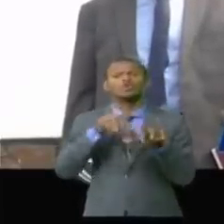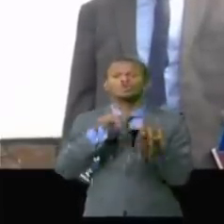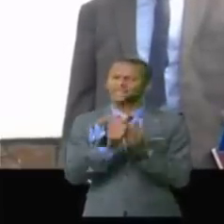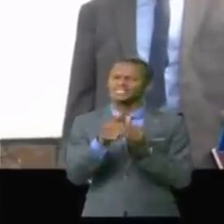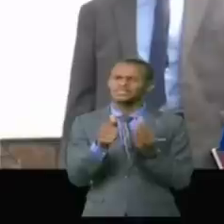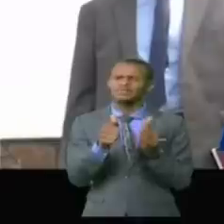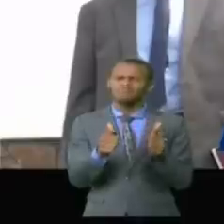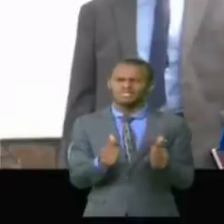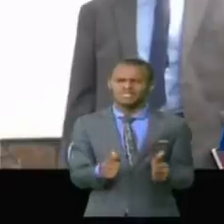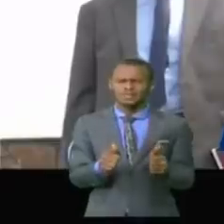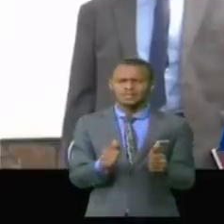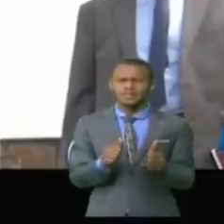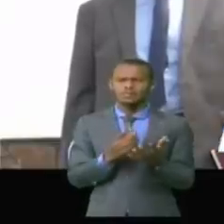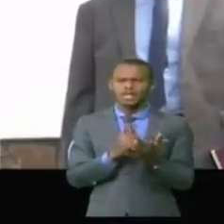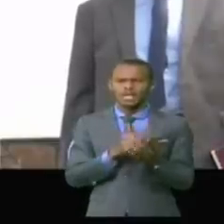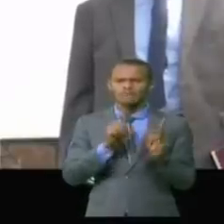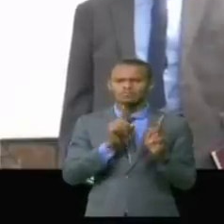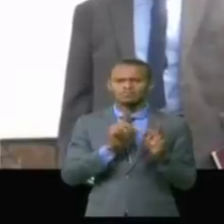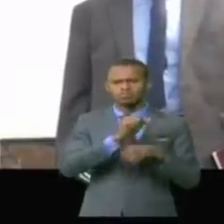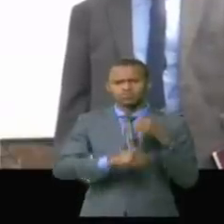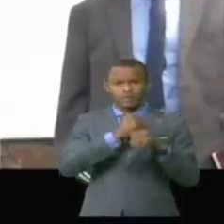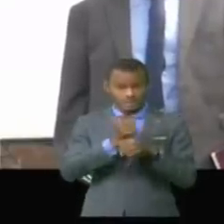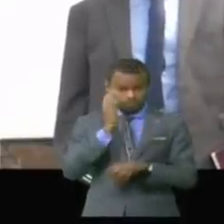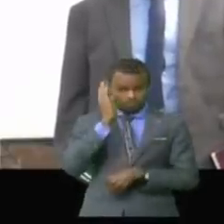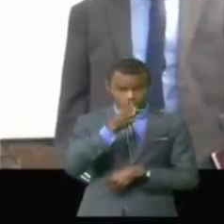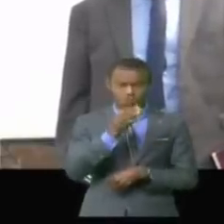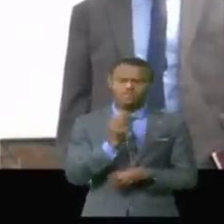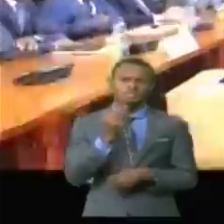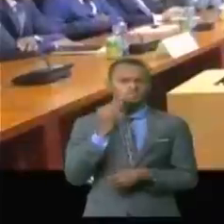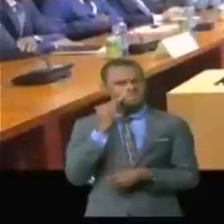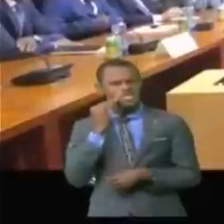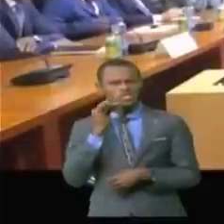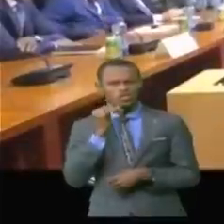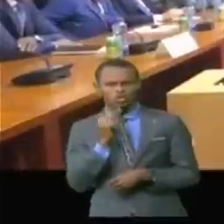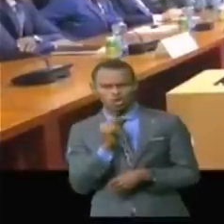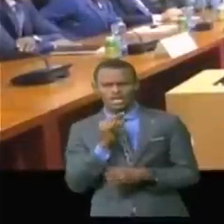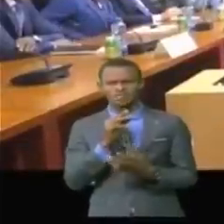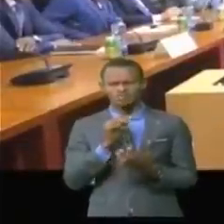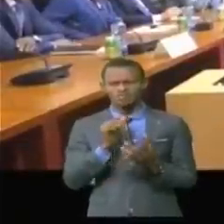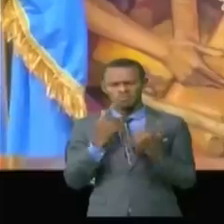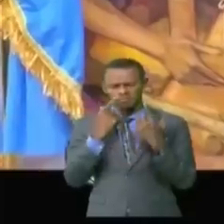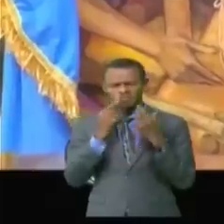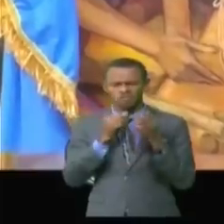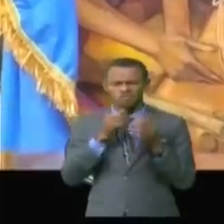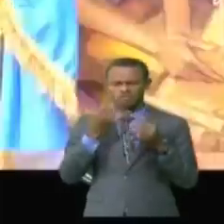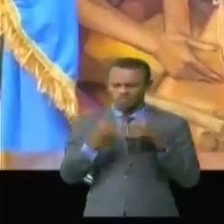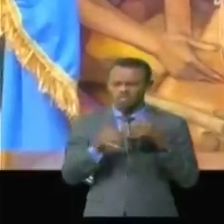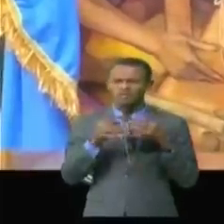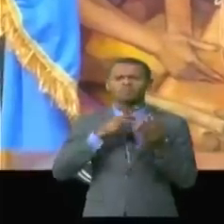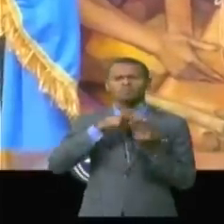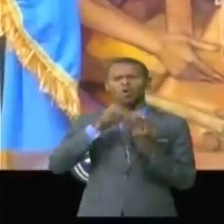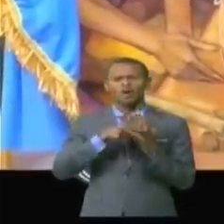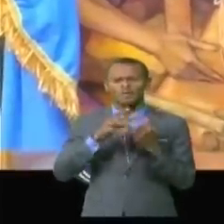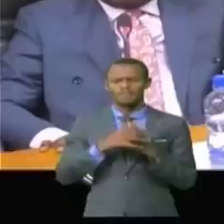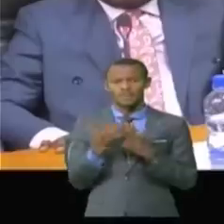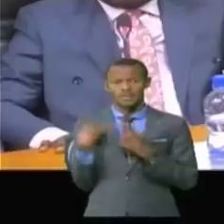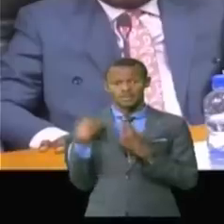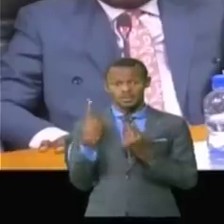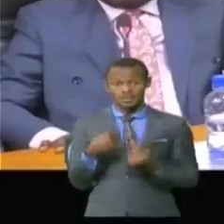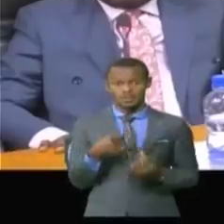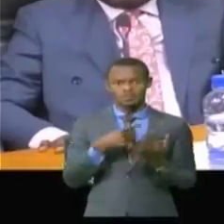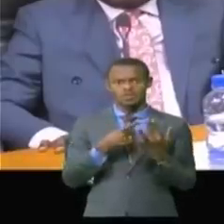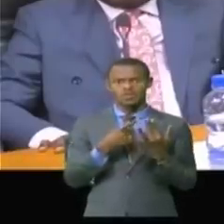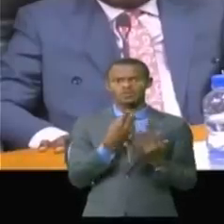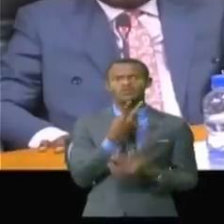juin, mai-juin l'année prochaine pour finir l'ensemble du programme. C'est depuis 2021 que la République démocratique du Congo a signé